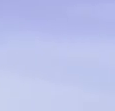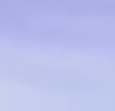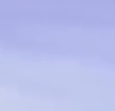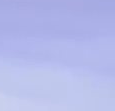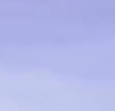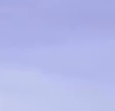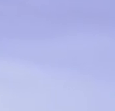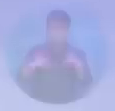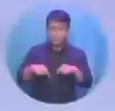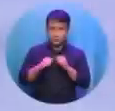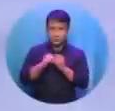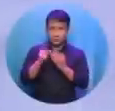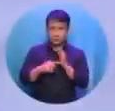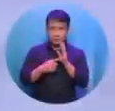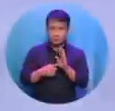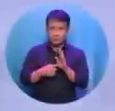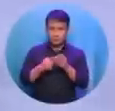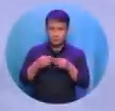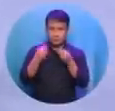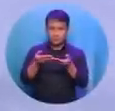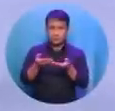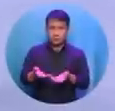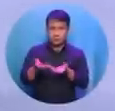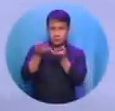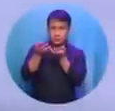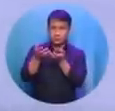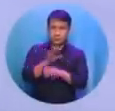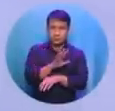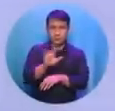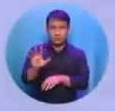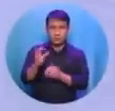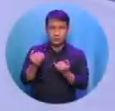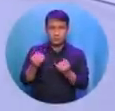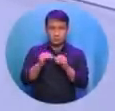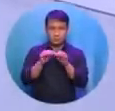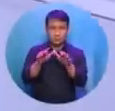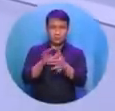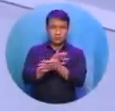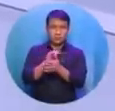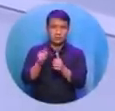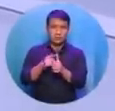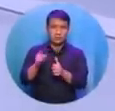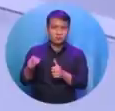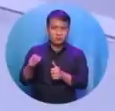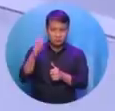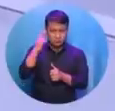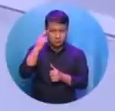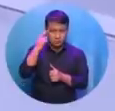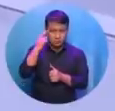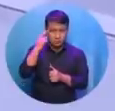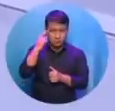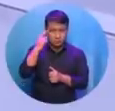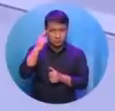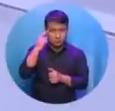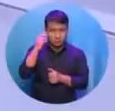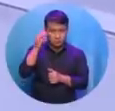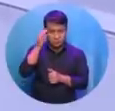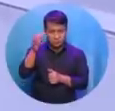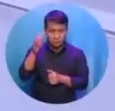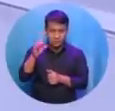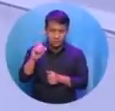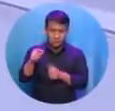niya. Dito na tayo sa segment na nagbibigay pugay sa mga frontliner ngayong pandemya. Unahin po natin si Rainer